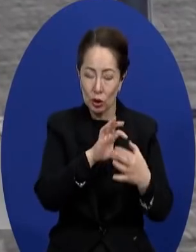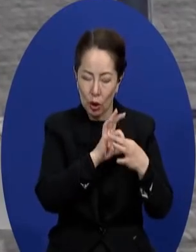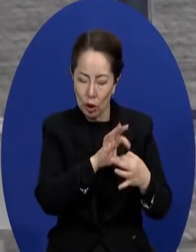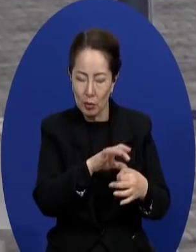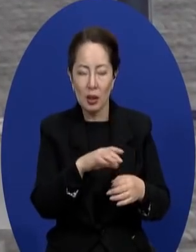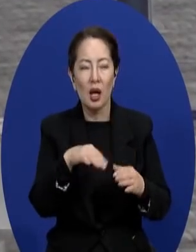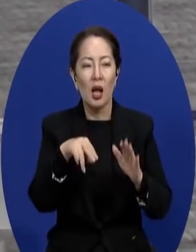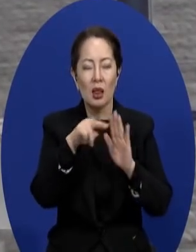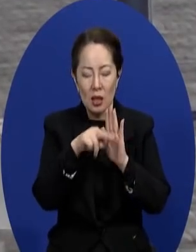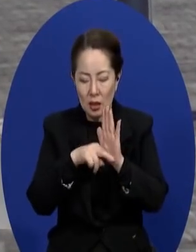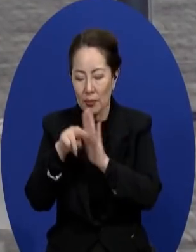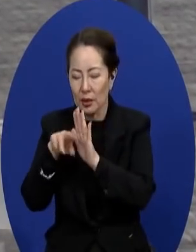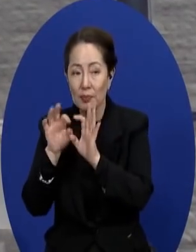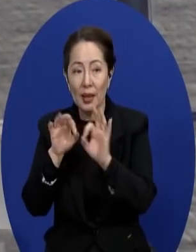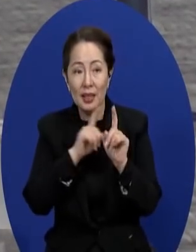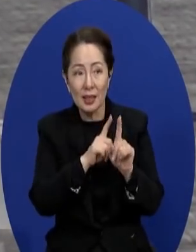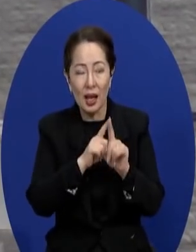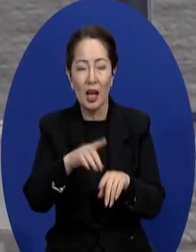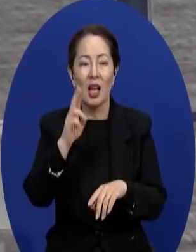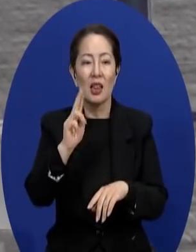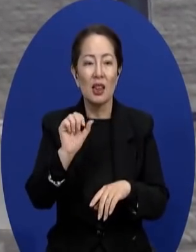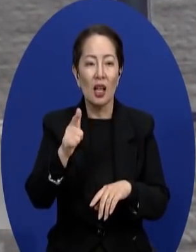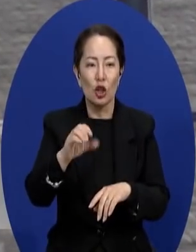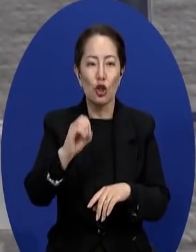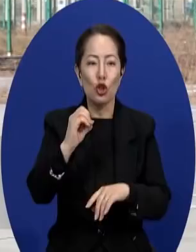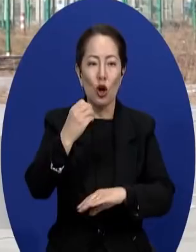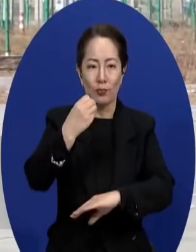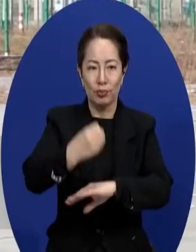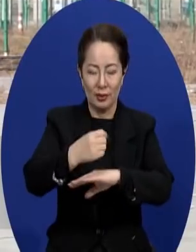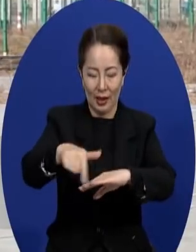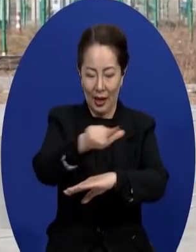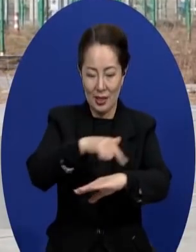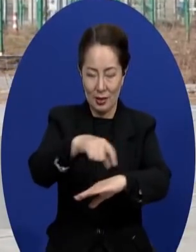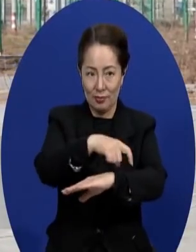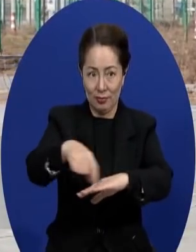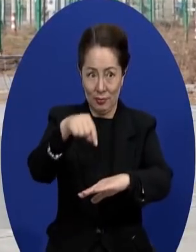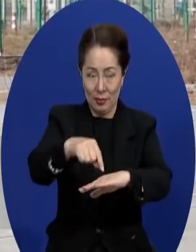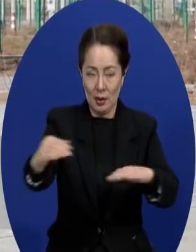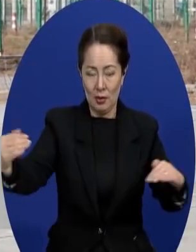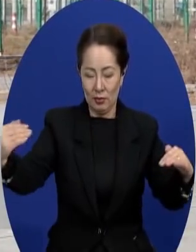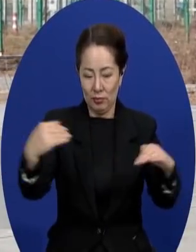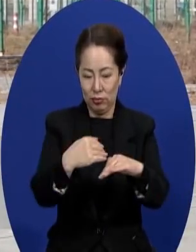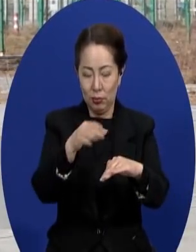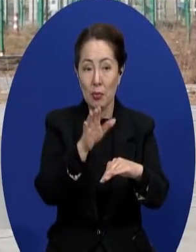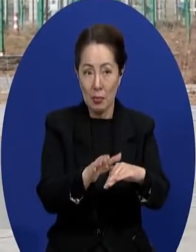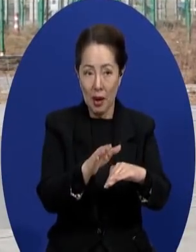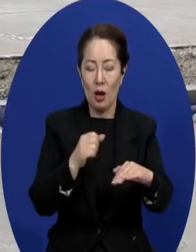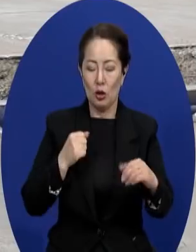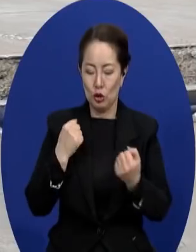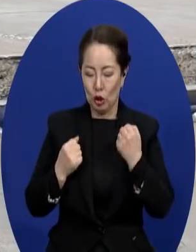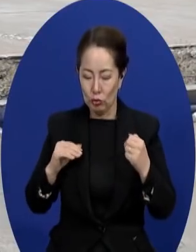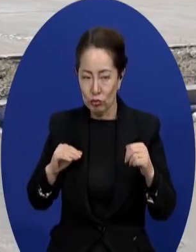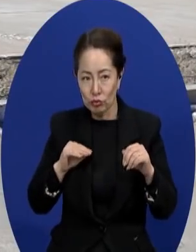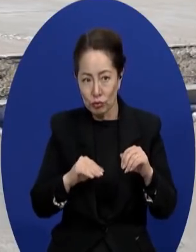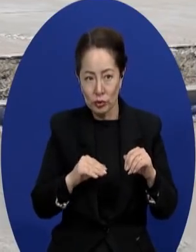үүднээс 2 улсын хилийн голд тэг цэгийг байгуулан чингэлэг тээврээр ачаа бараг нэвтрүүлэх горимд шилжүүлж тээврийн хэрэгслийн жолооч нарыг хилийн